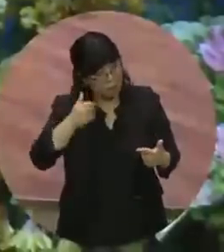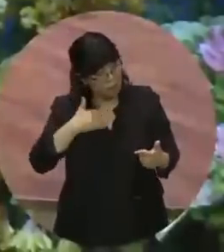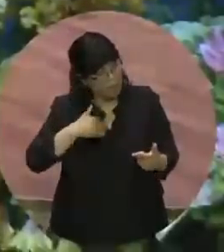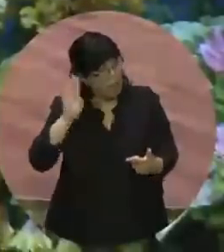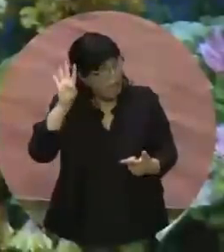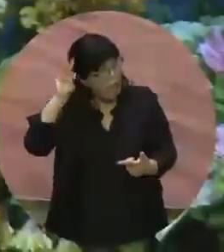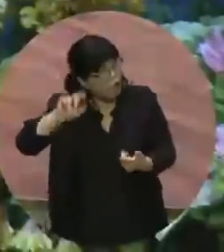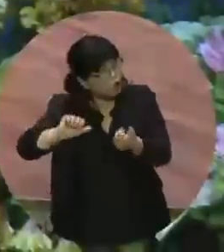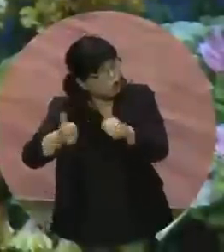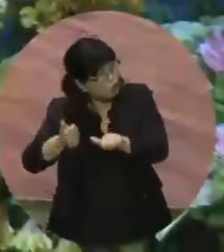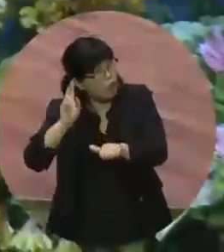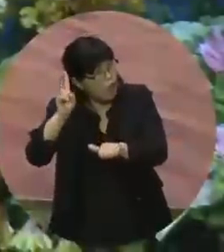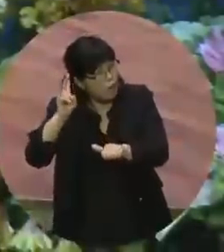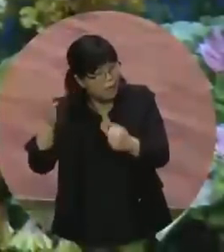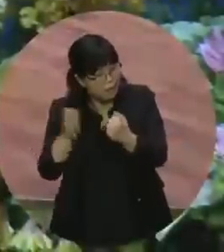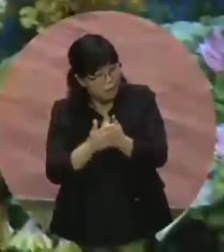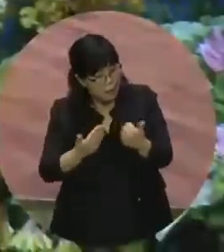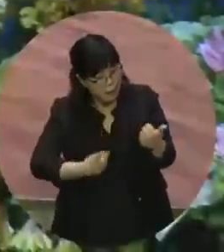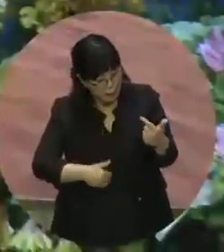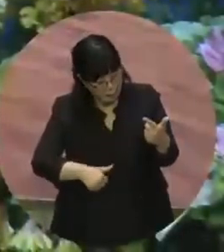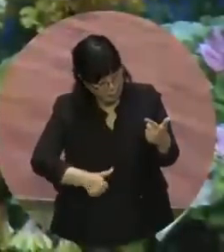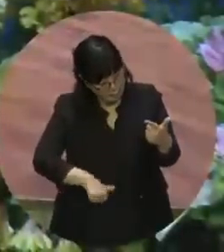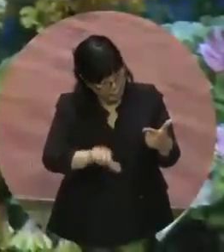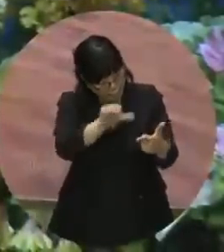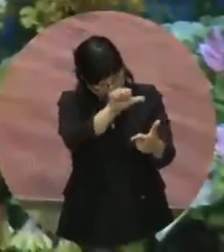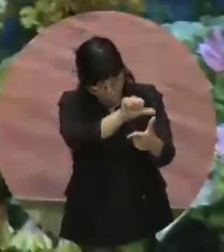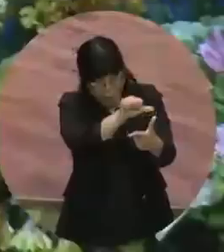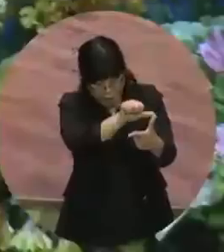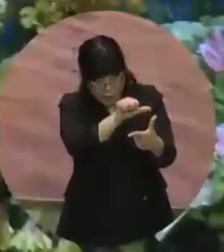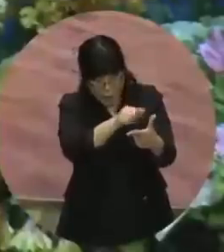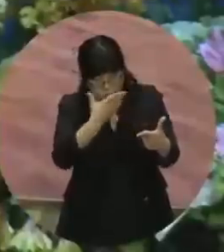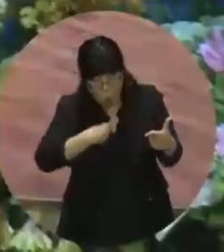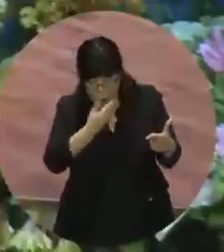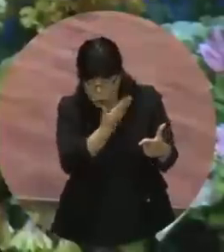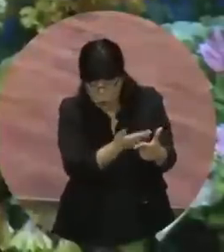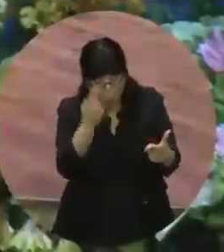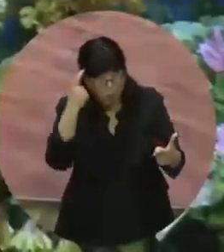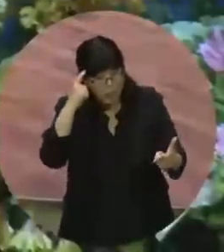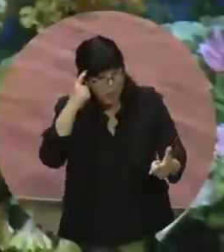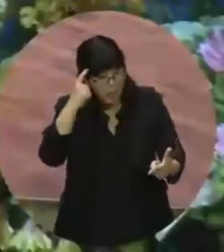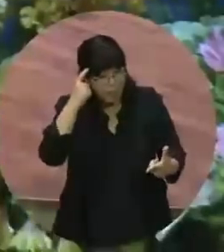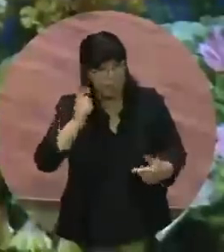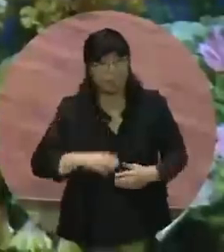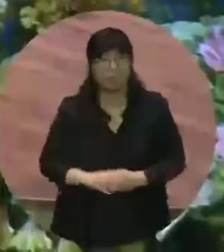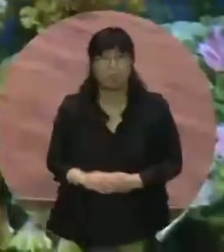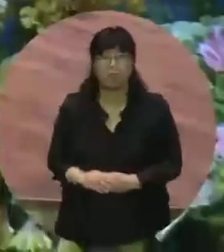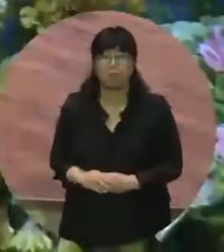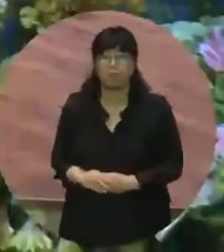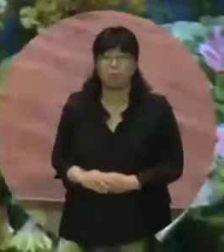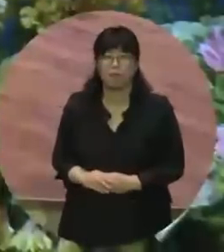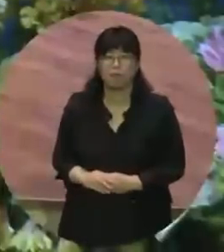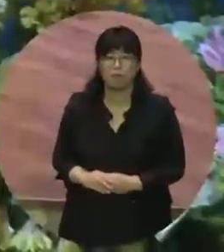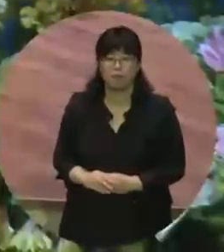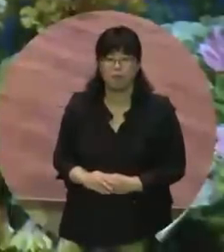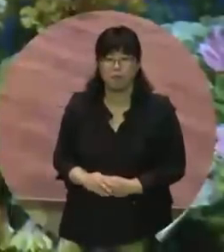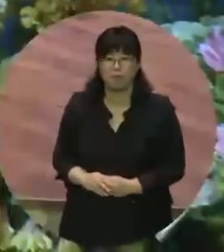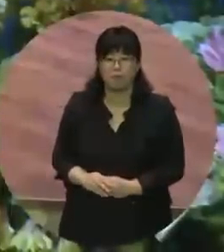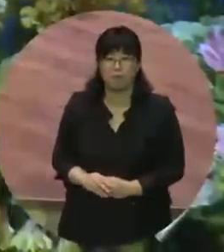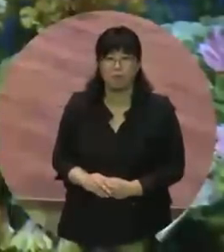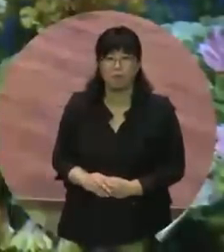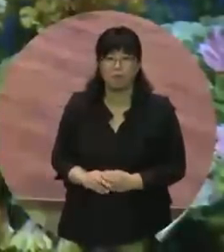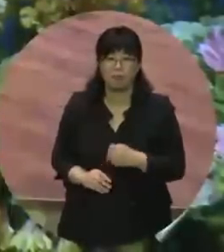바로 장자에게 베푸는 축복이에요. 그러니까 장자에게만.